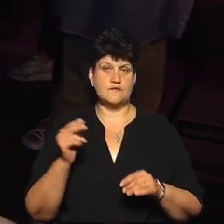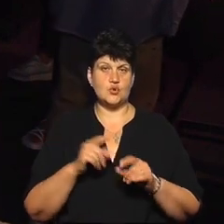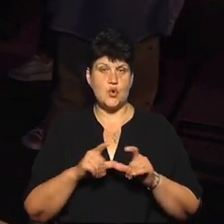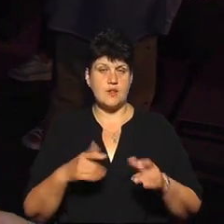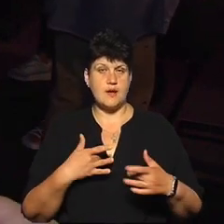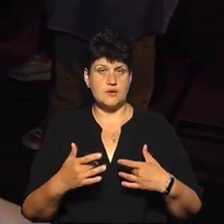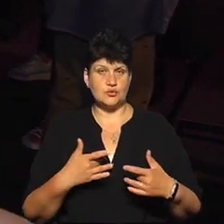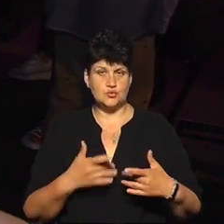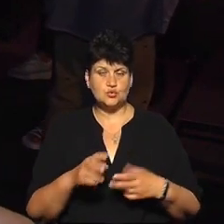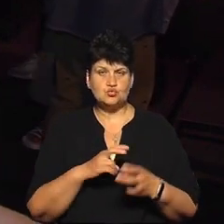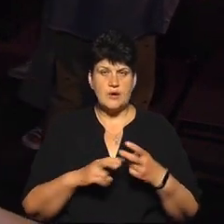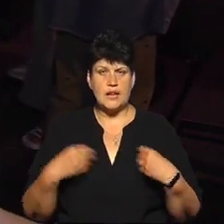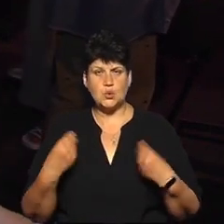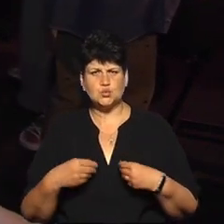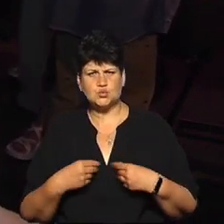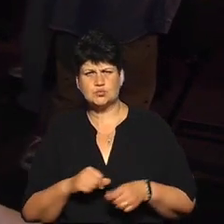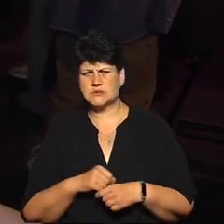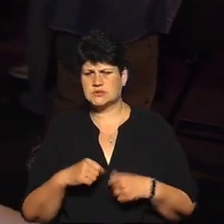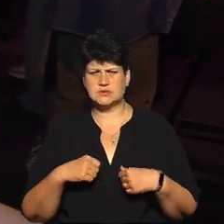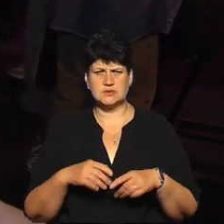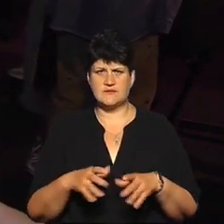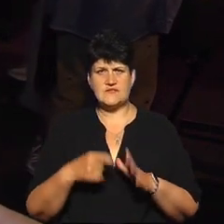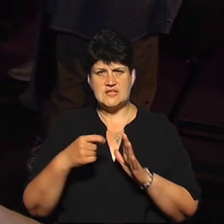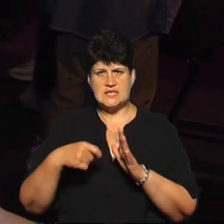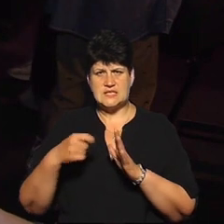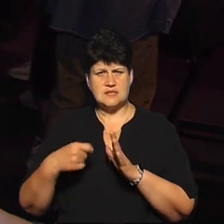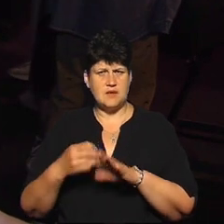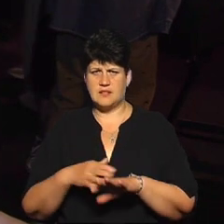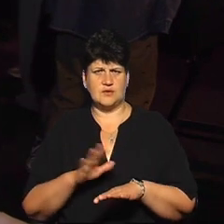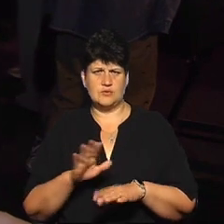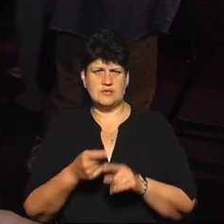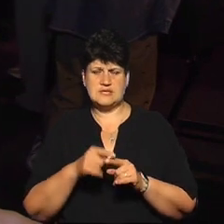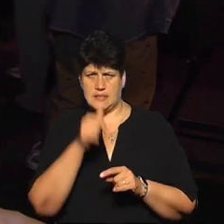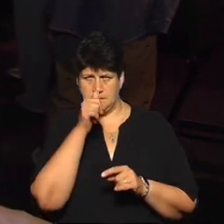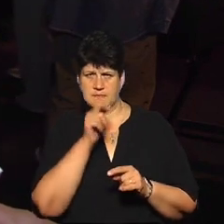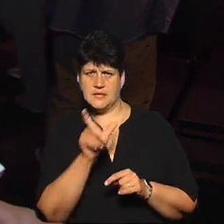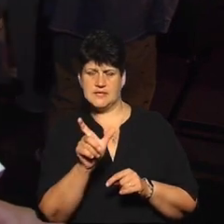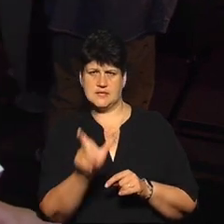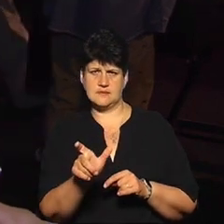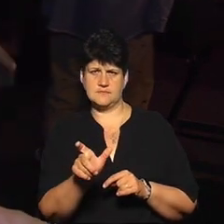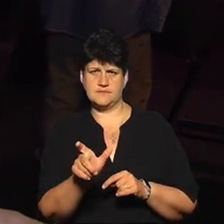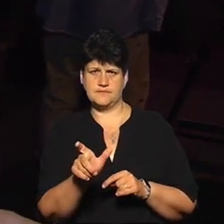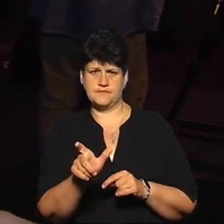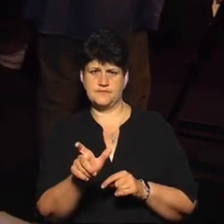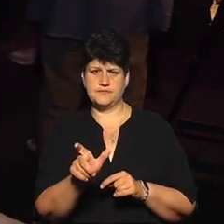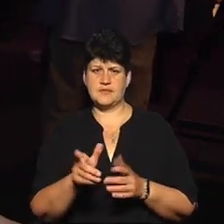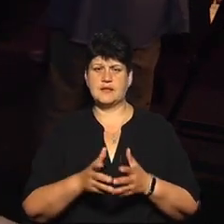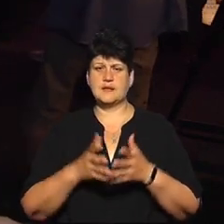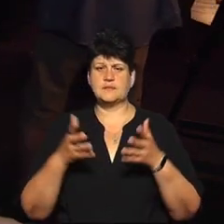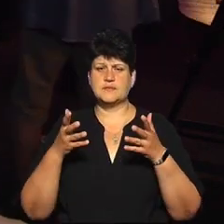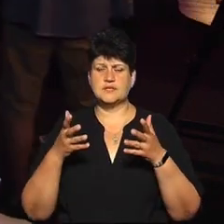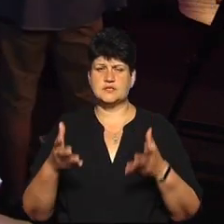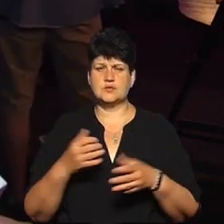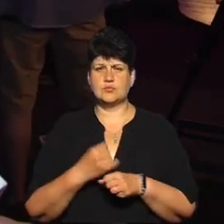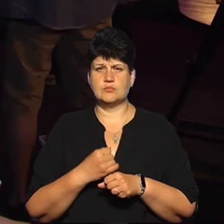шукали самі костюми. Ми відзнімали його недовго, це місяць часу. Звісно, найбільше там виникали проблеми